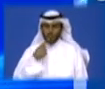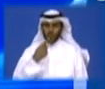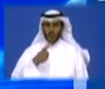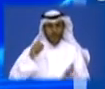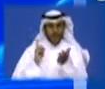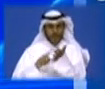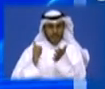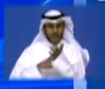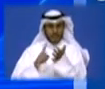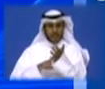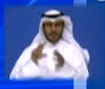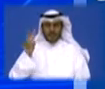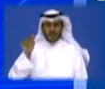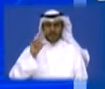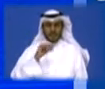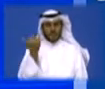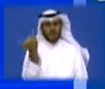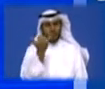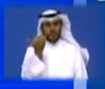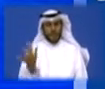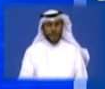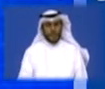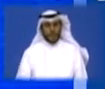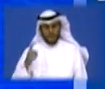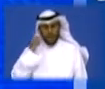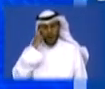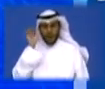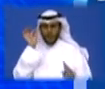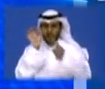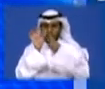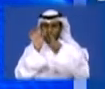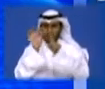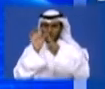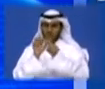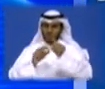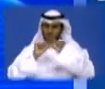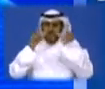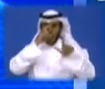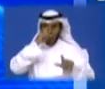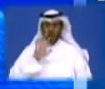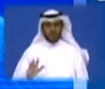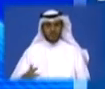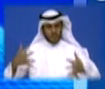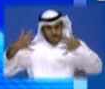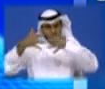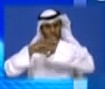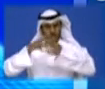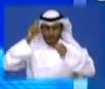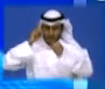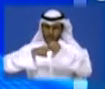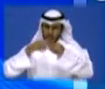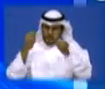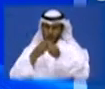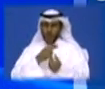اهميه التركيز على معالجه القضايا المصيريه وتنسيق العمل الج الفعال والتعاون البناء بين السلطتين